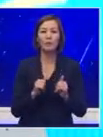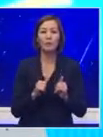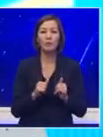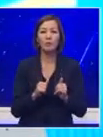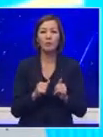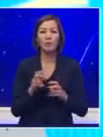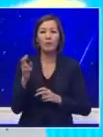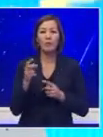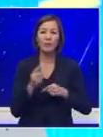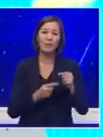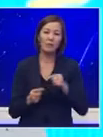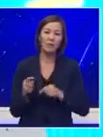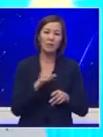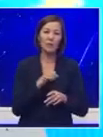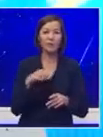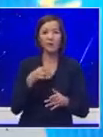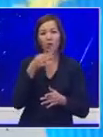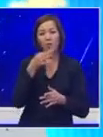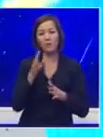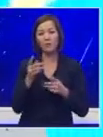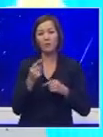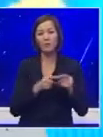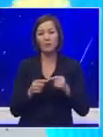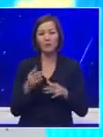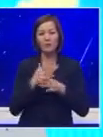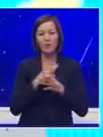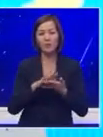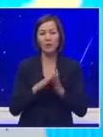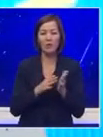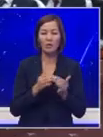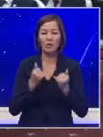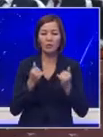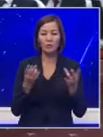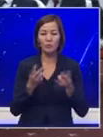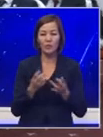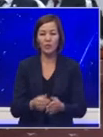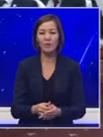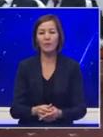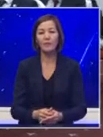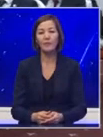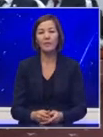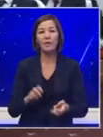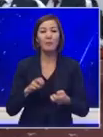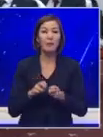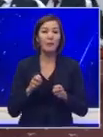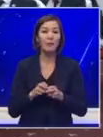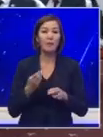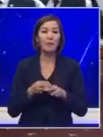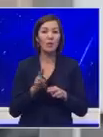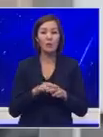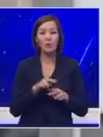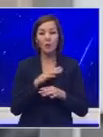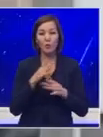кәсіпкерлердің жұмысы, бизнестің жұмысы. Біз тек қана оған жағдай жасап беруіміз керек. Ауданда қордаланып қалған мәселелер